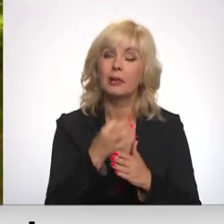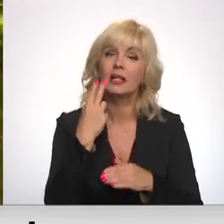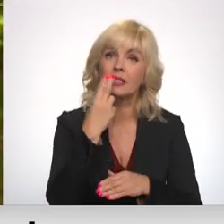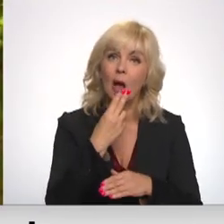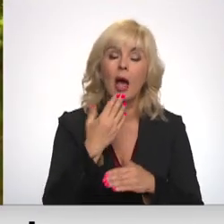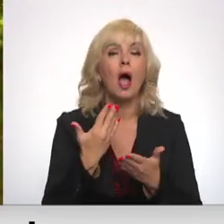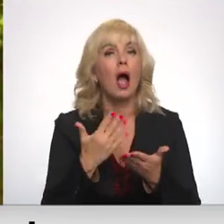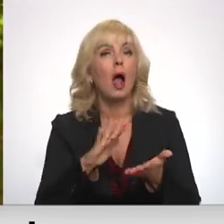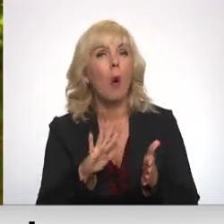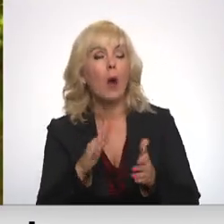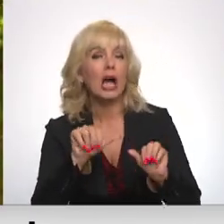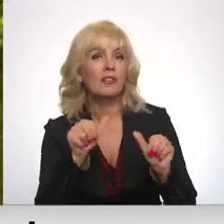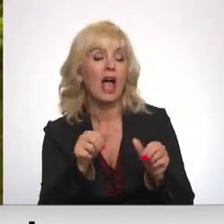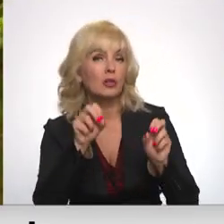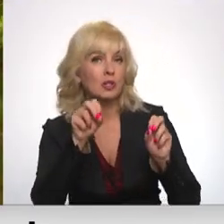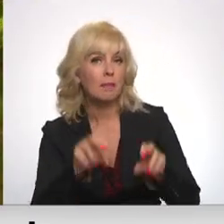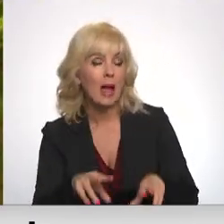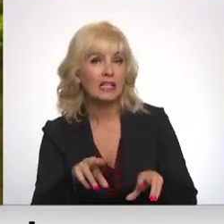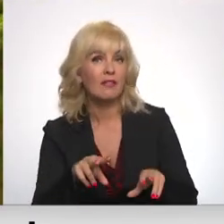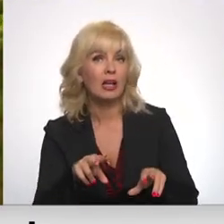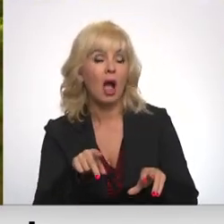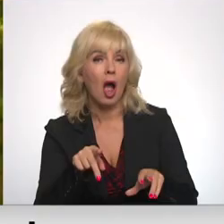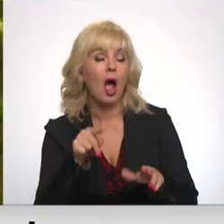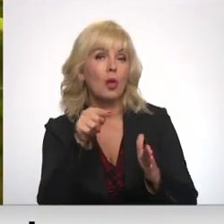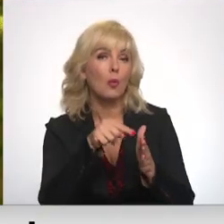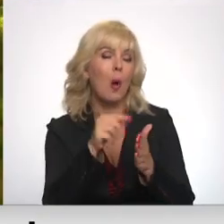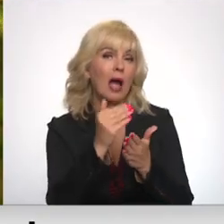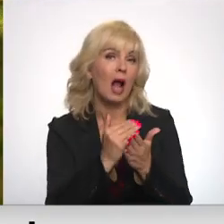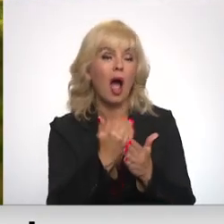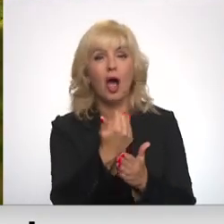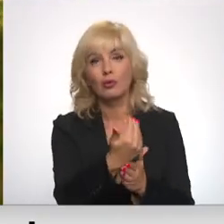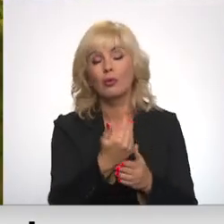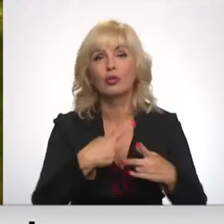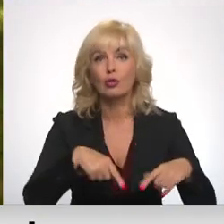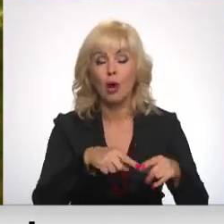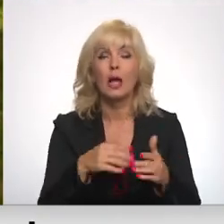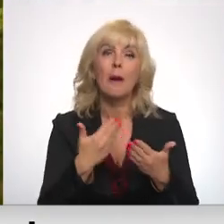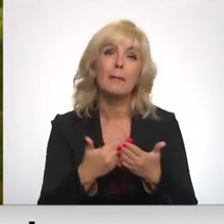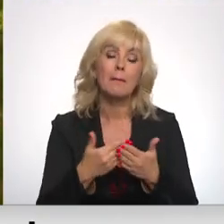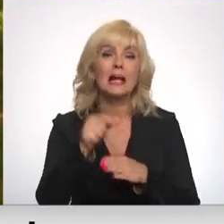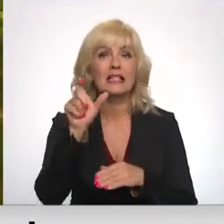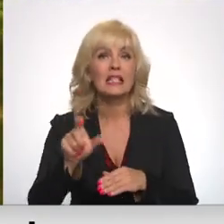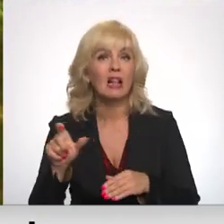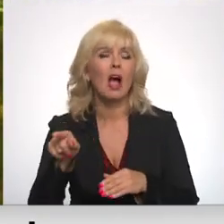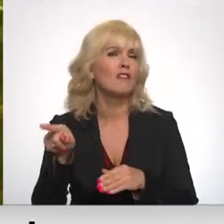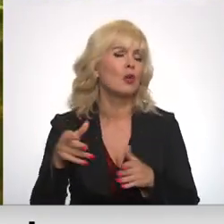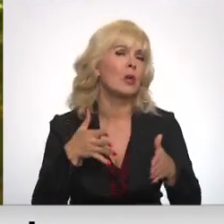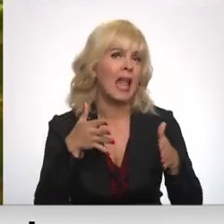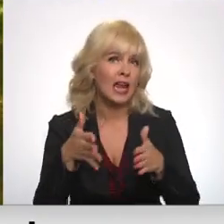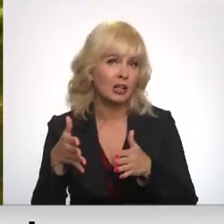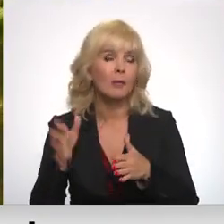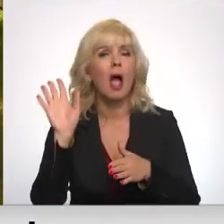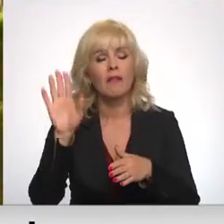kāda veida specifiskas norādes šajos zonējumos ir. Bet cilvēks kā tāds tas noteikti neietekmēs, viņi brīvi